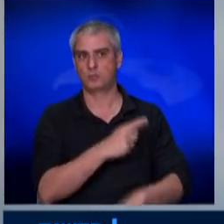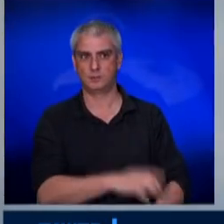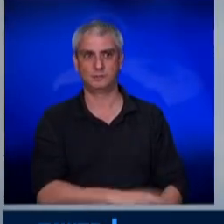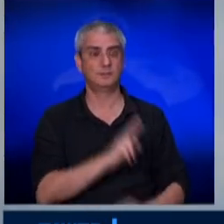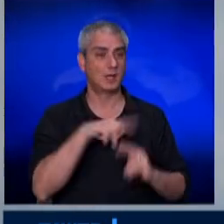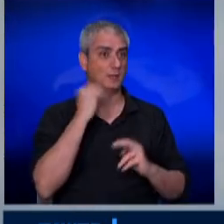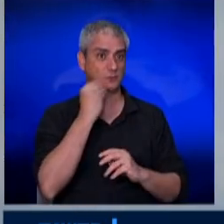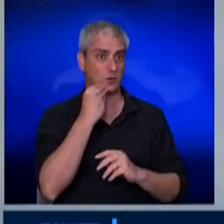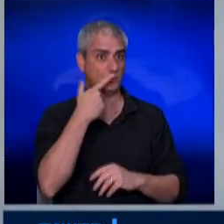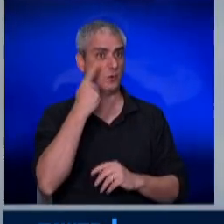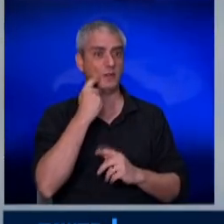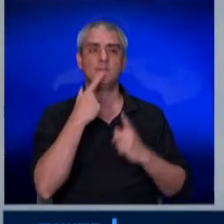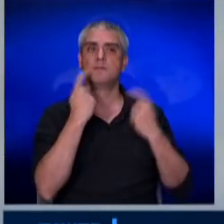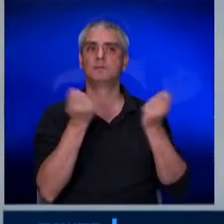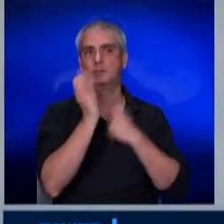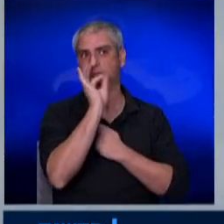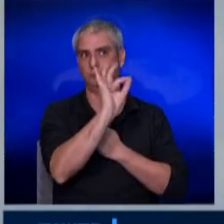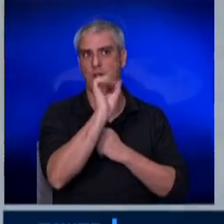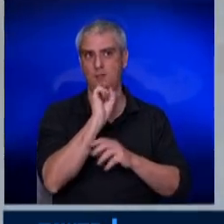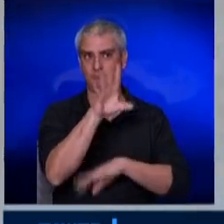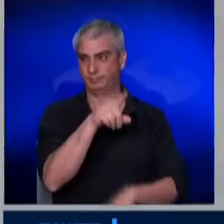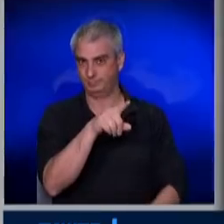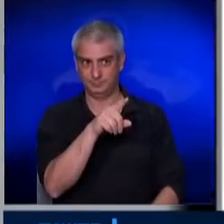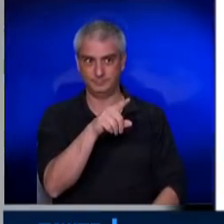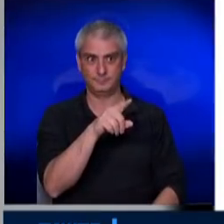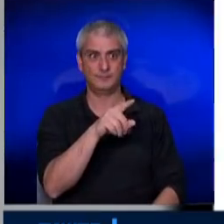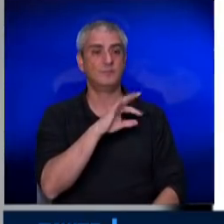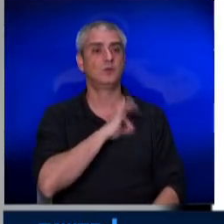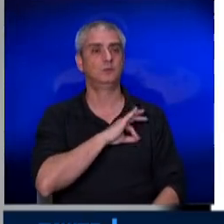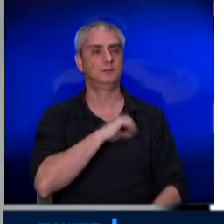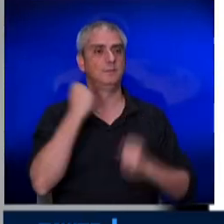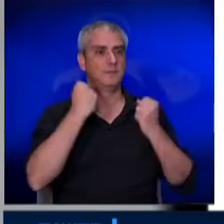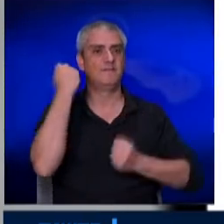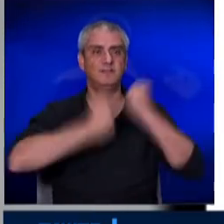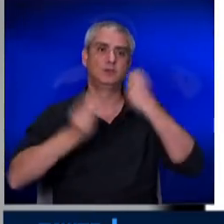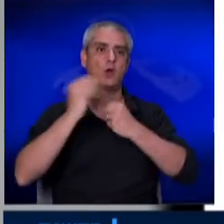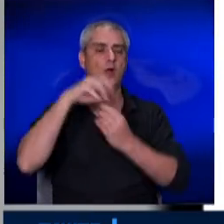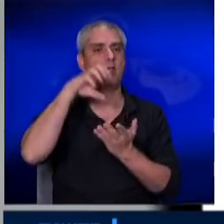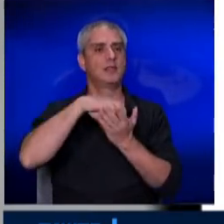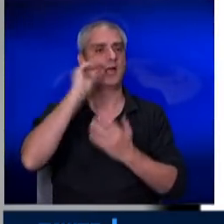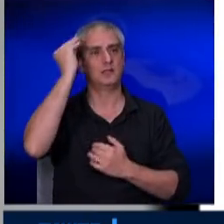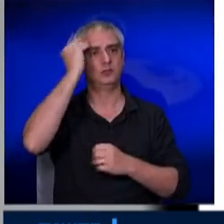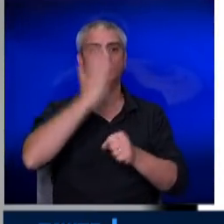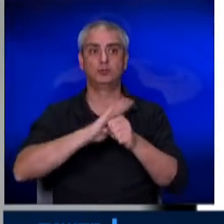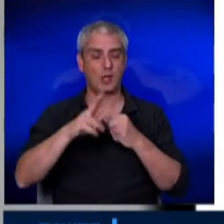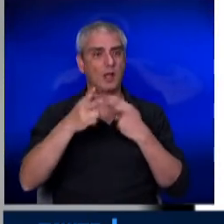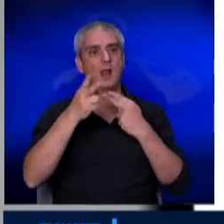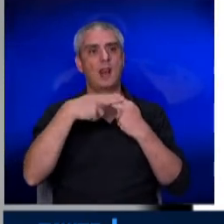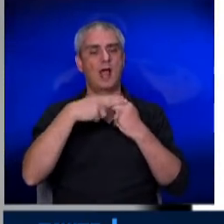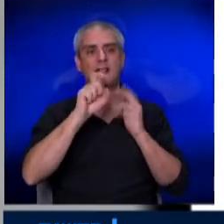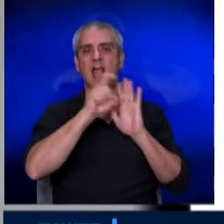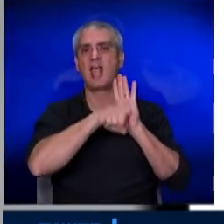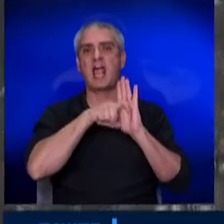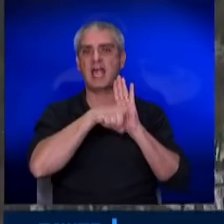אחר הצהריים האוקראינים עם פרסום משלהם, הרוסים הברברים הפציצו עוד אנדרטת שואה, הפעם